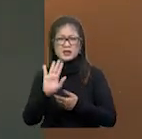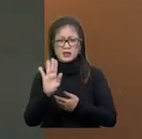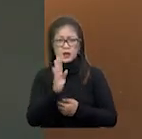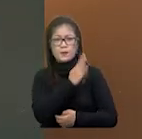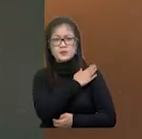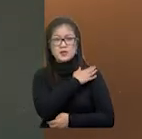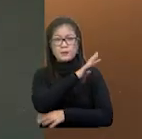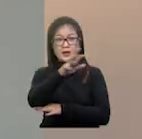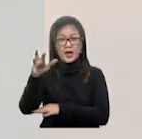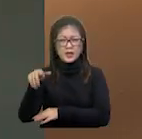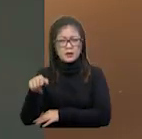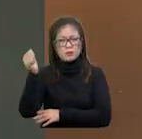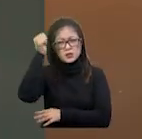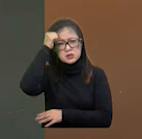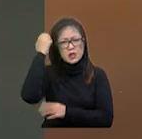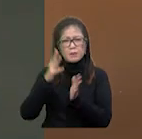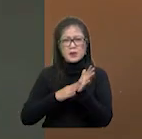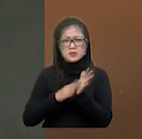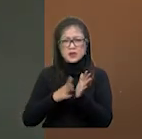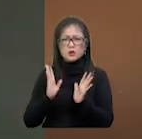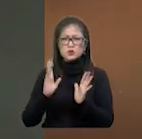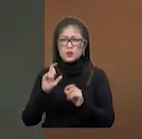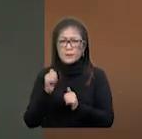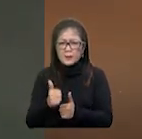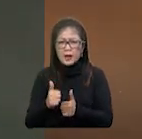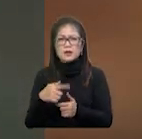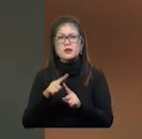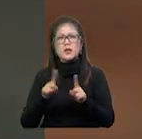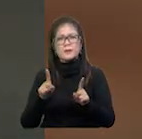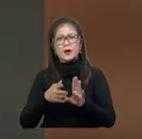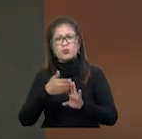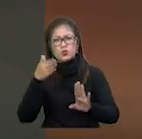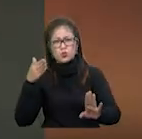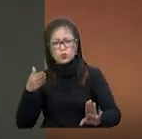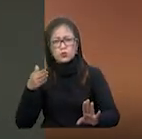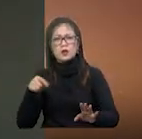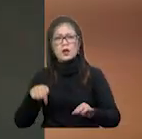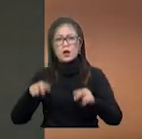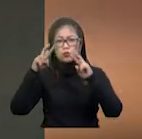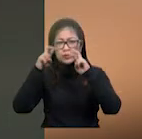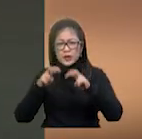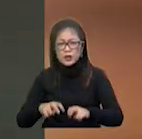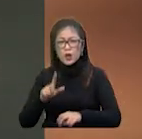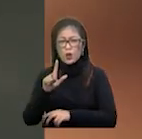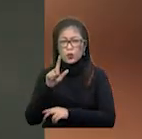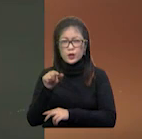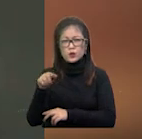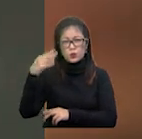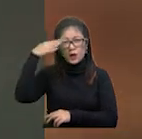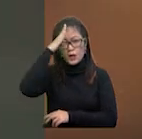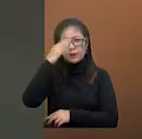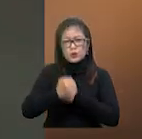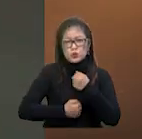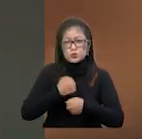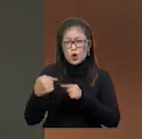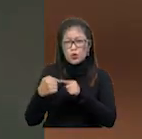dapat menyelesaikan permasalahan ini secara baik tanpa pengunduran diri salah satu pihak. Untuk menyelidiki mundurnya Luki Hakim, Ridwan Kamil berusaha menghubungi